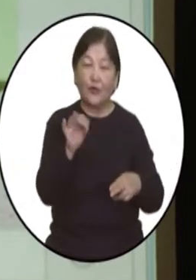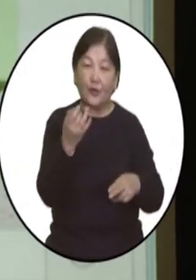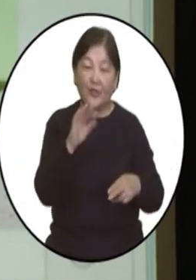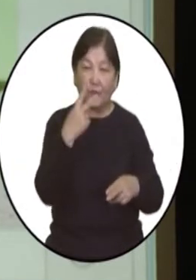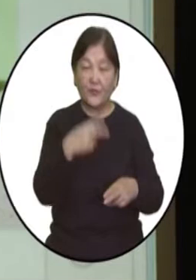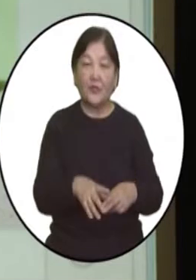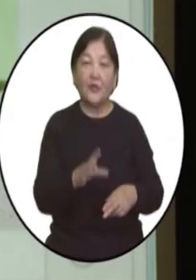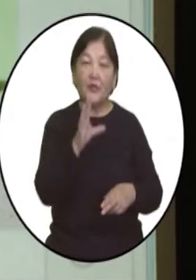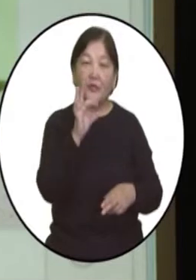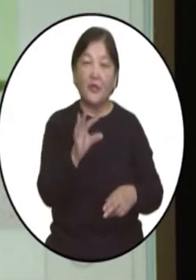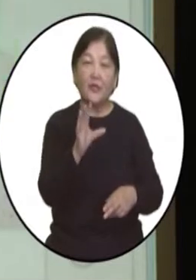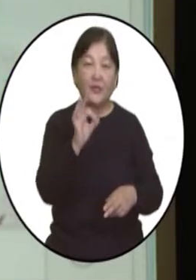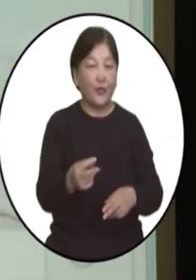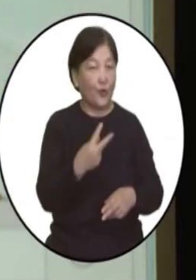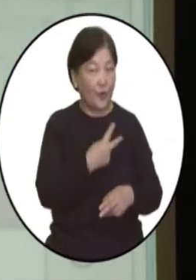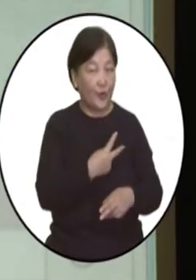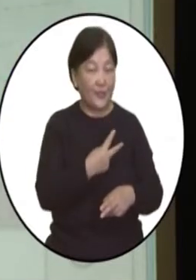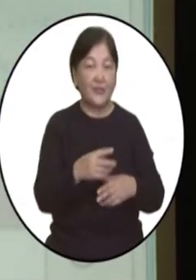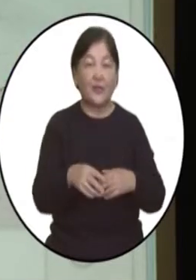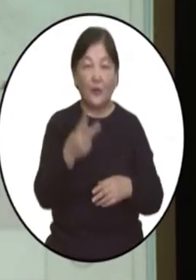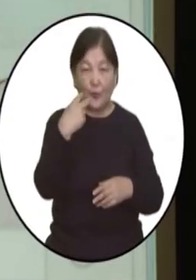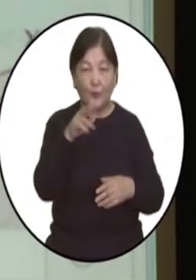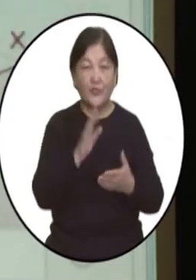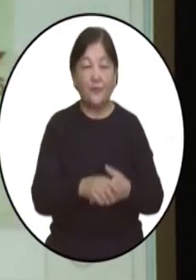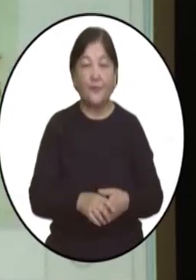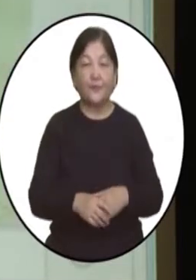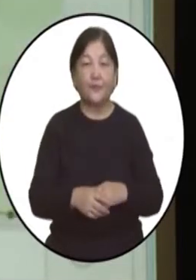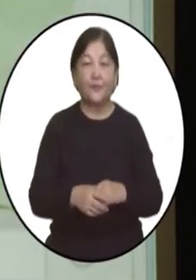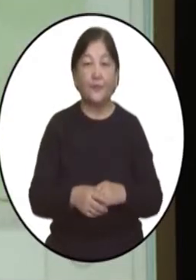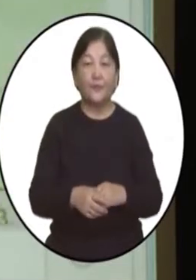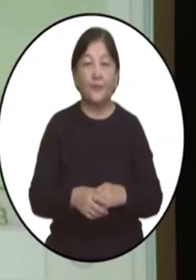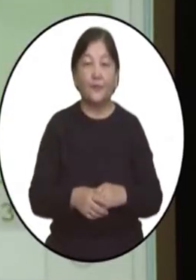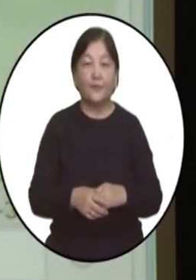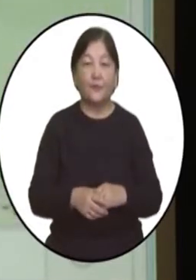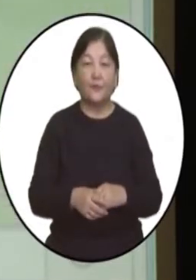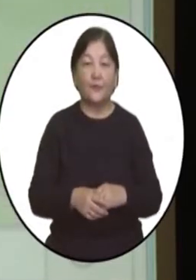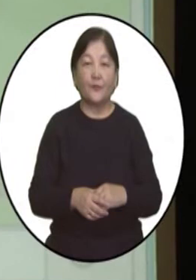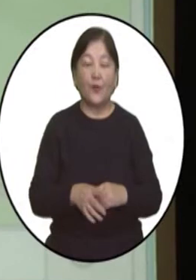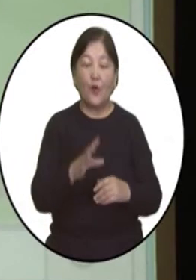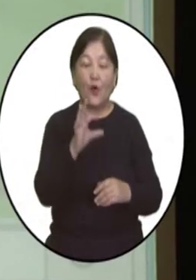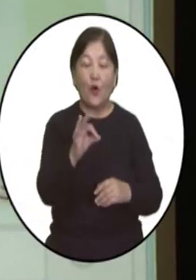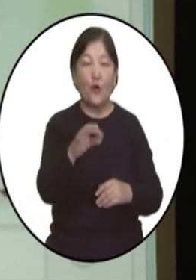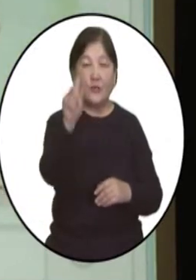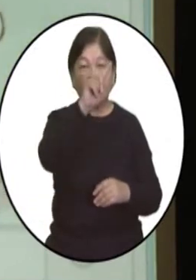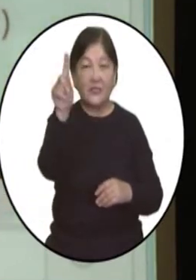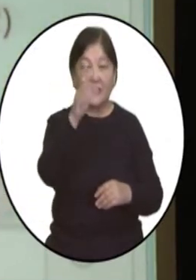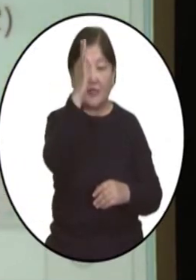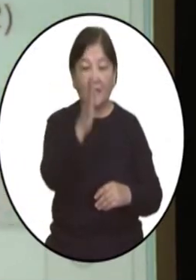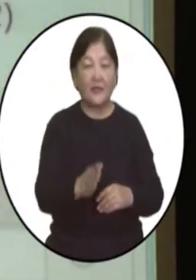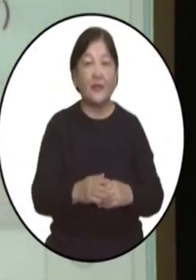тик тик 2 гэсэн цэгийг харах юм бол за OZ тэнхлэг дээр